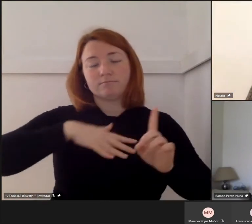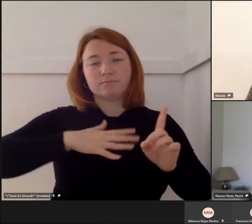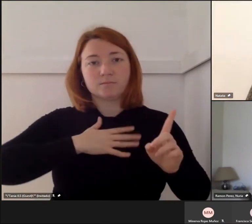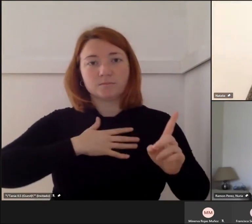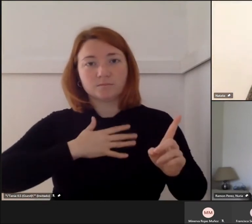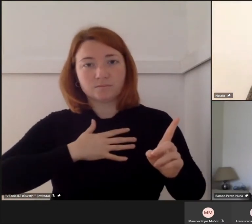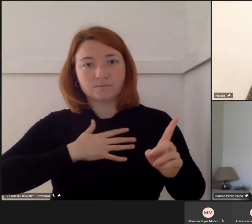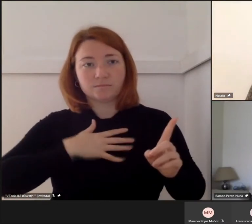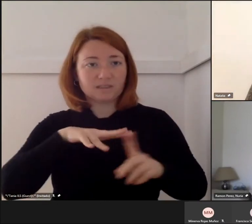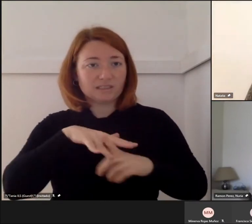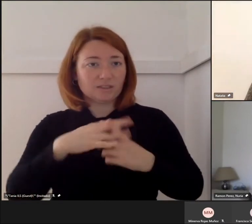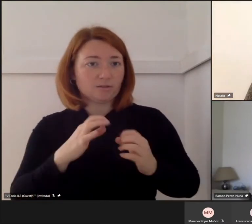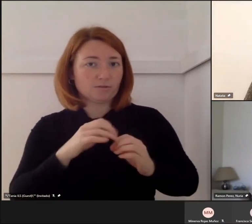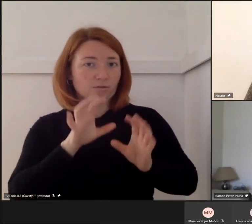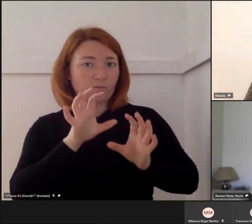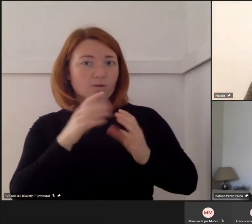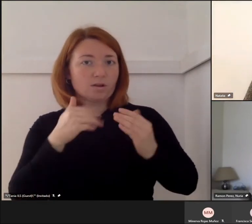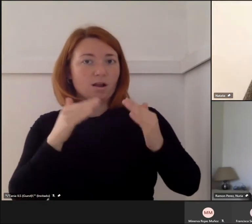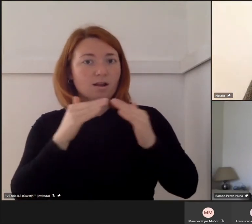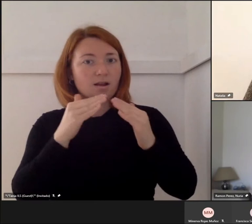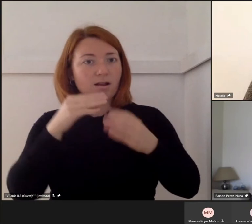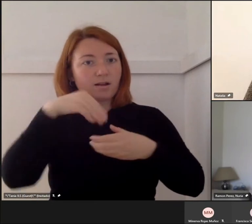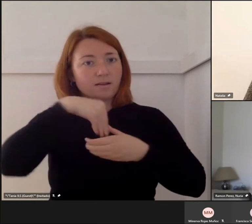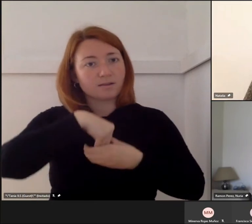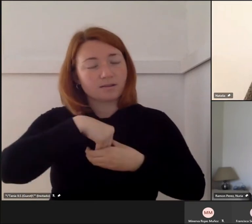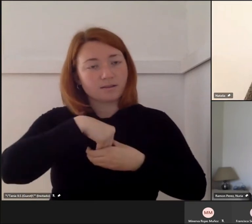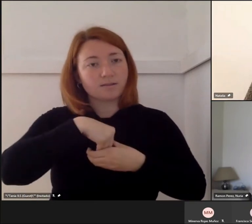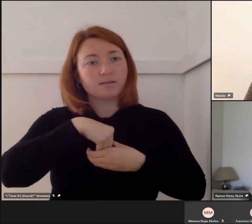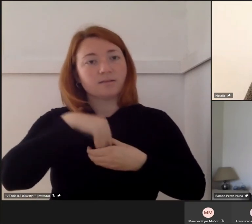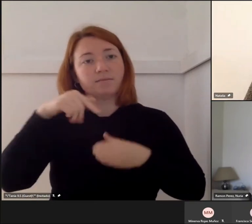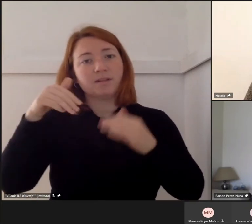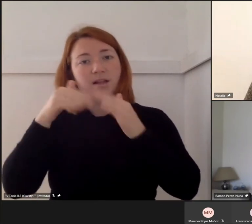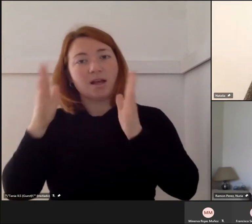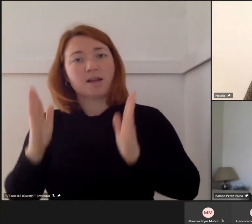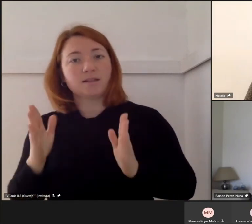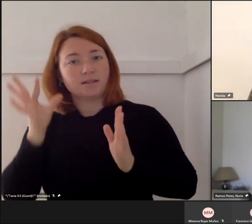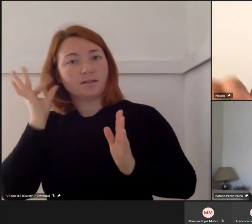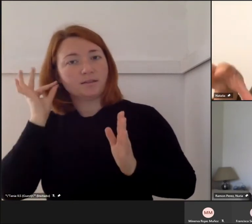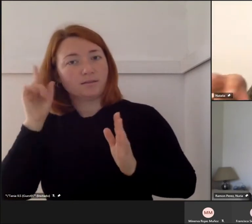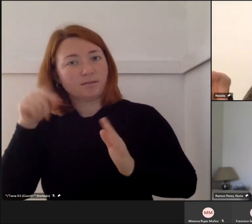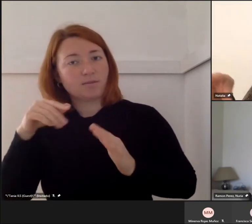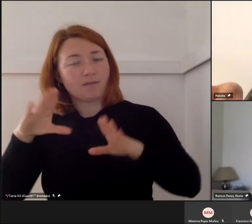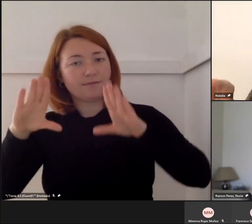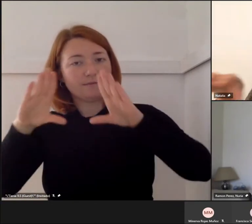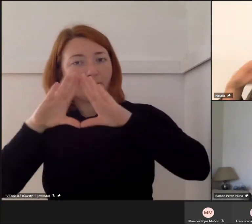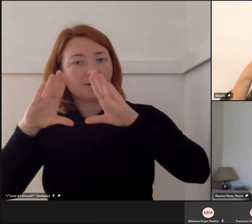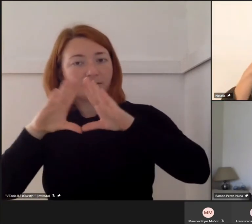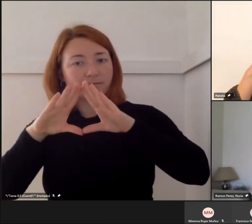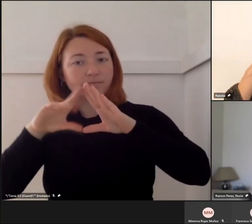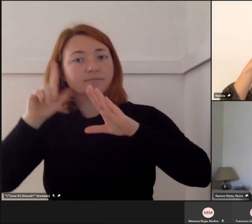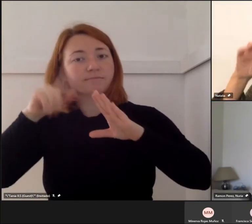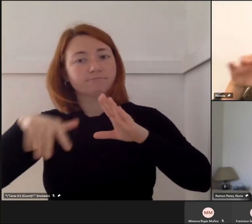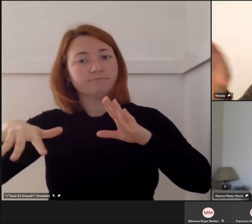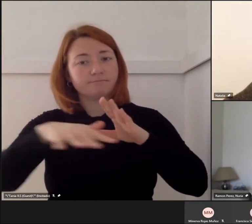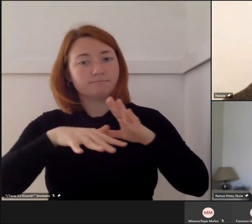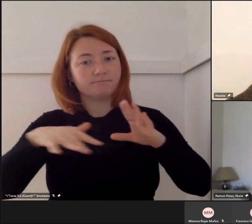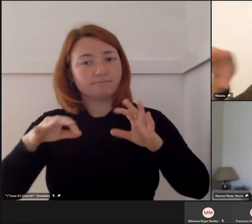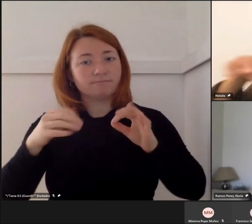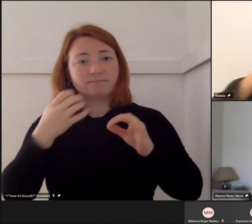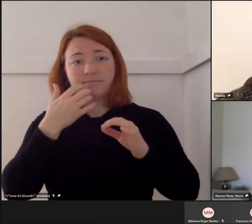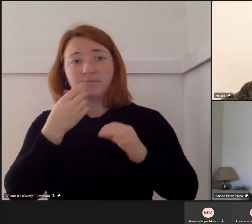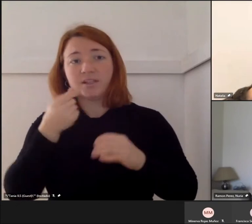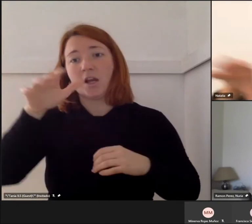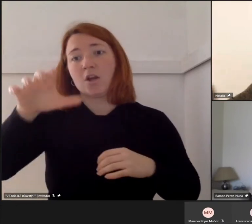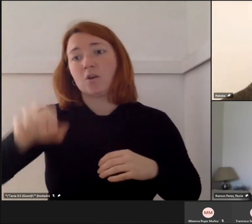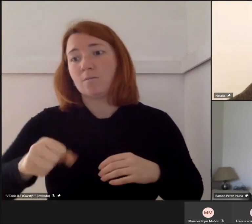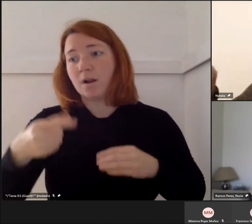una situació de violència, les entitats de dones també, les entitats feministes, vull dir, perquè han estat al territori, no? I quan només podies anar a comprar el pa,